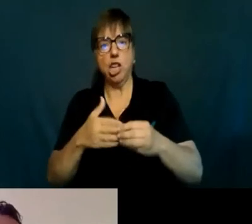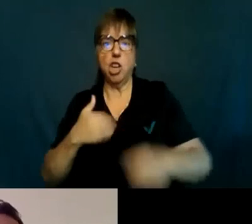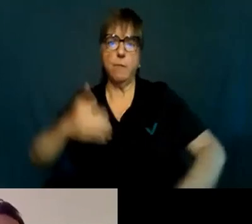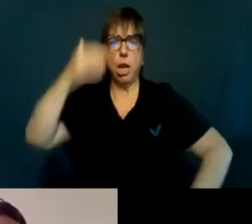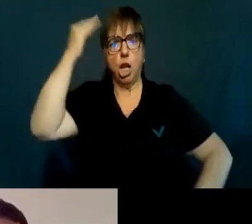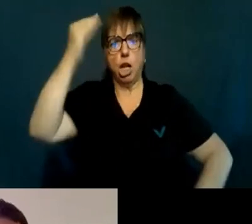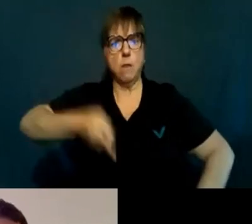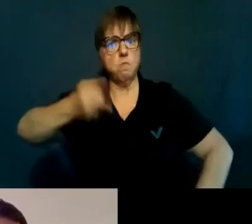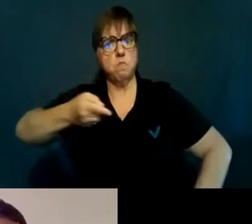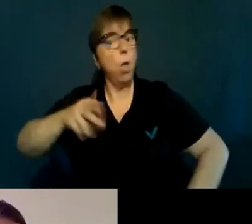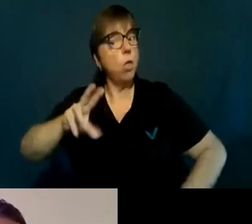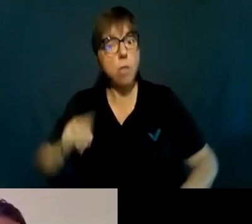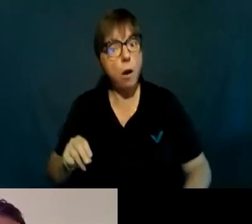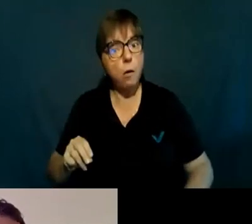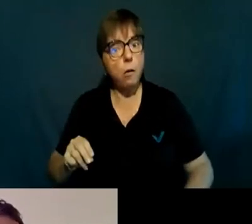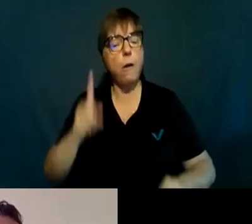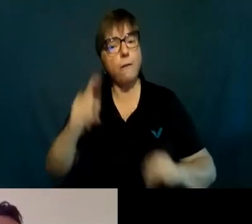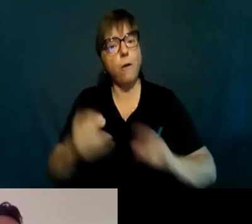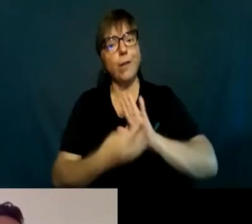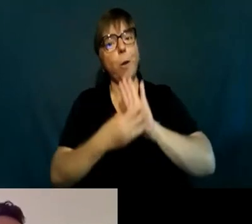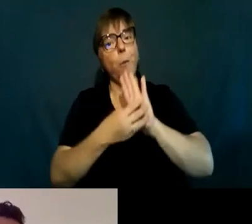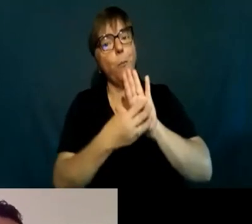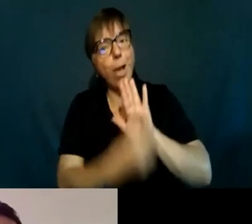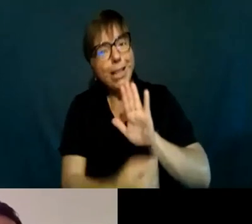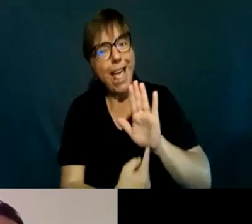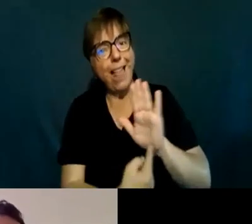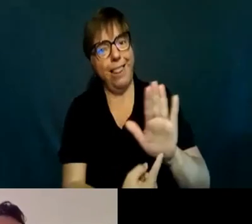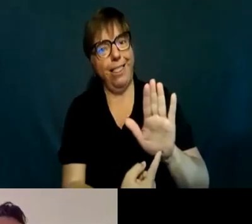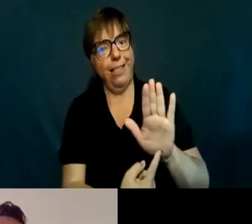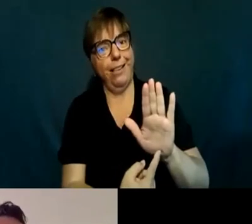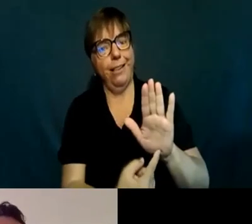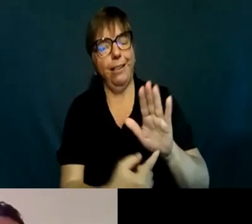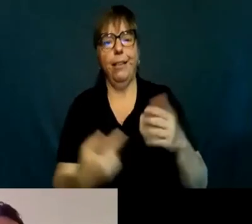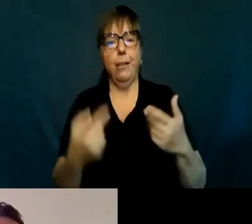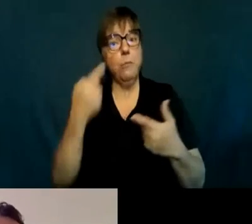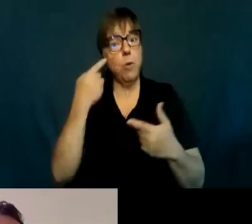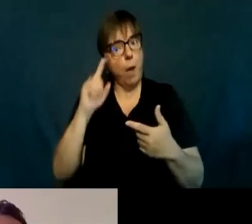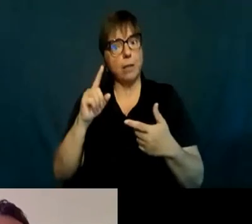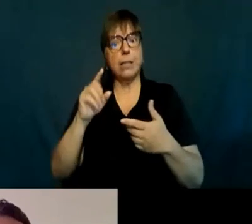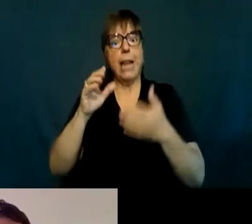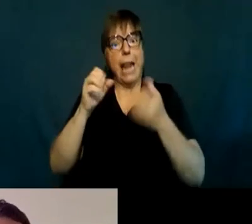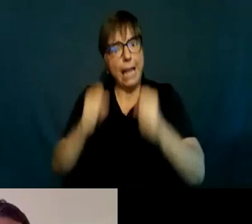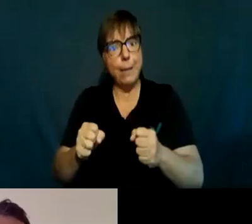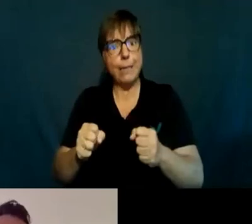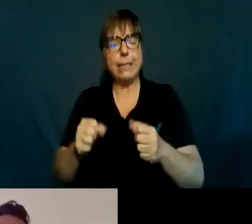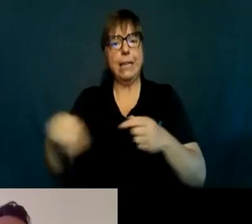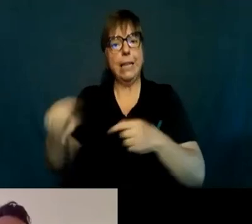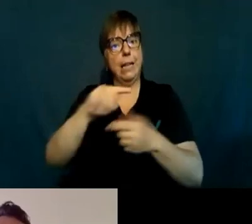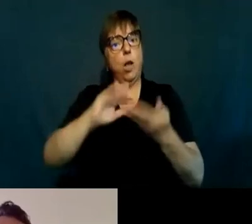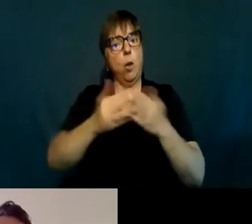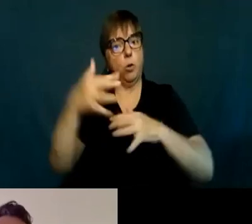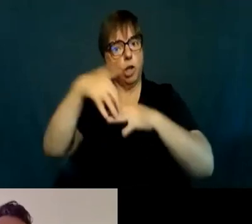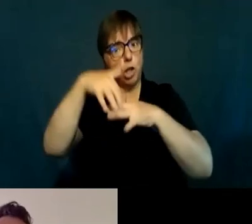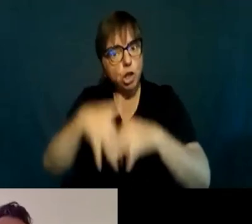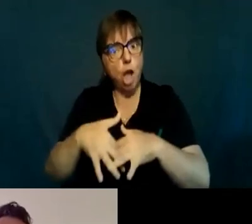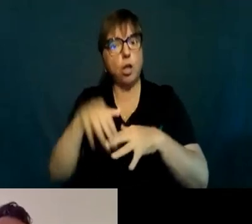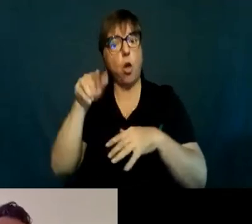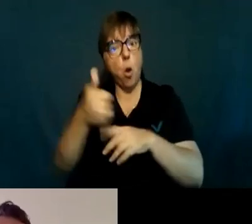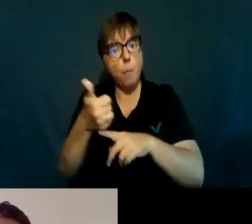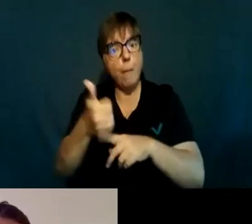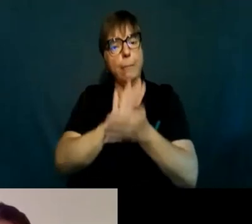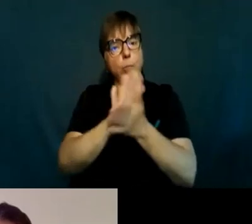mais d'être un modèle. Et donc, cette capacité-là, je pense, des communautés autochtones à être un modèle à suivre